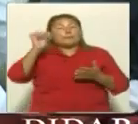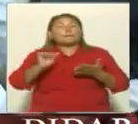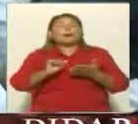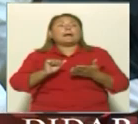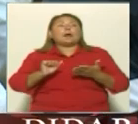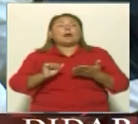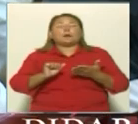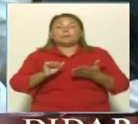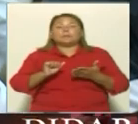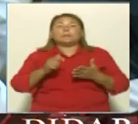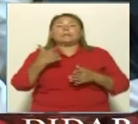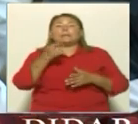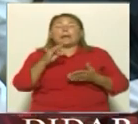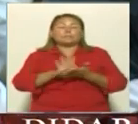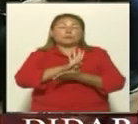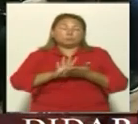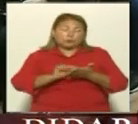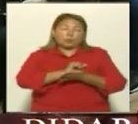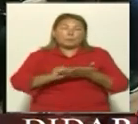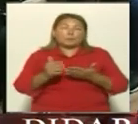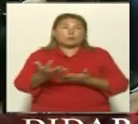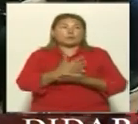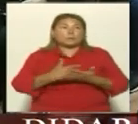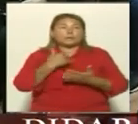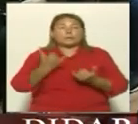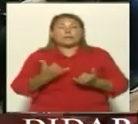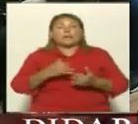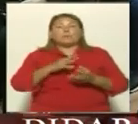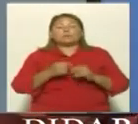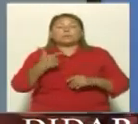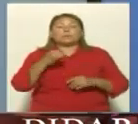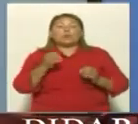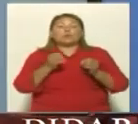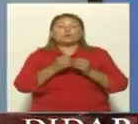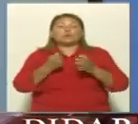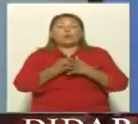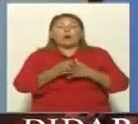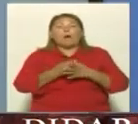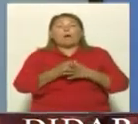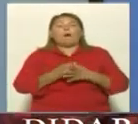қабылдау 20 шілдеге дейін жалғасады, ал грант иегерлерінің тізімі 10 тамызға дейін жарияланады.